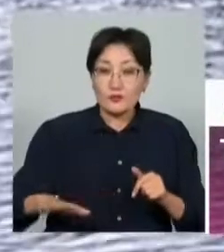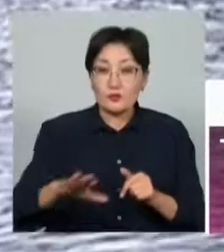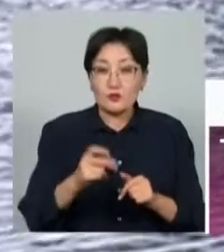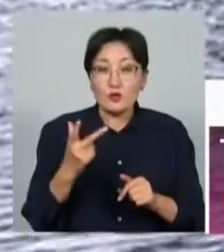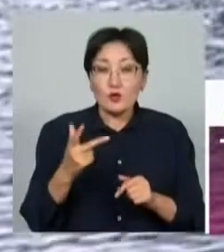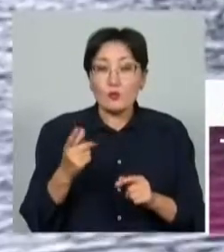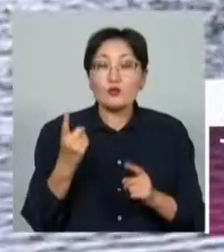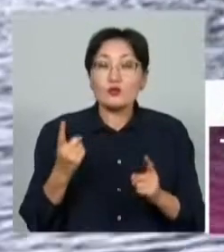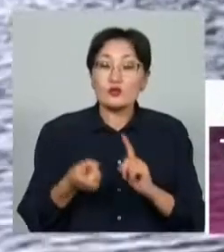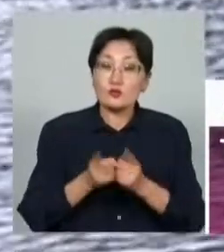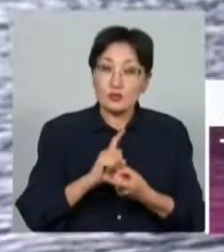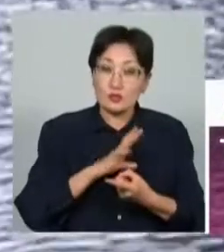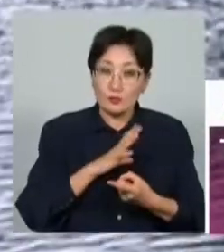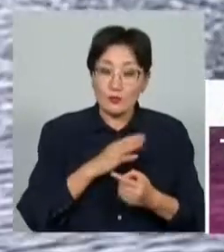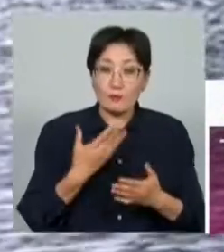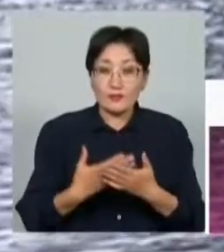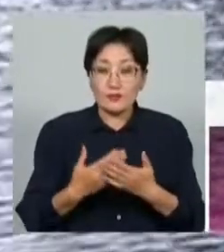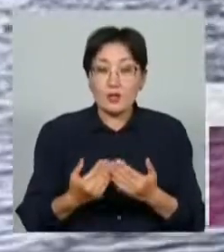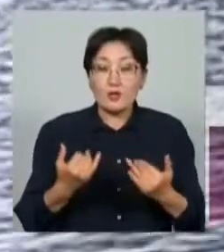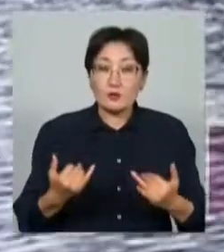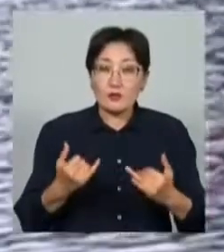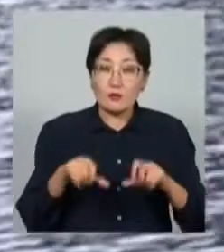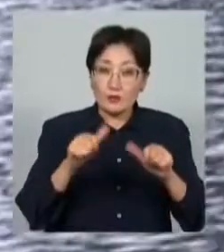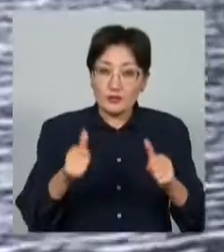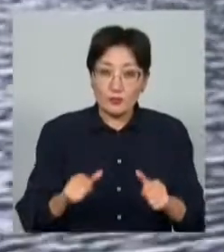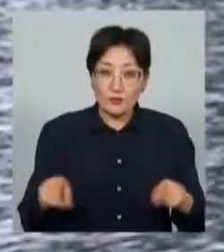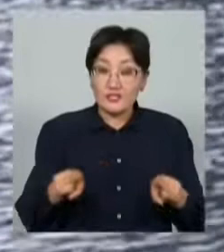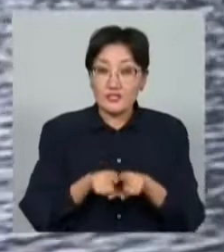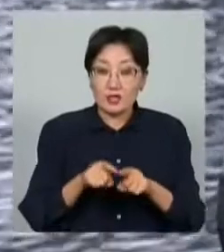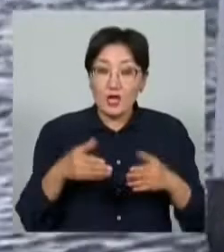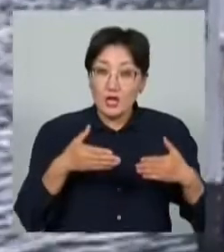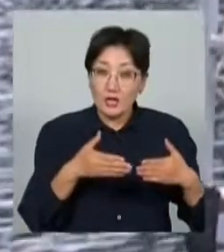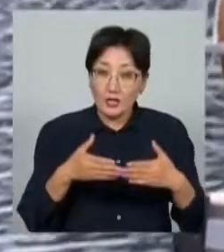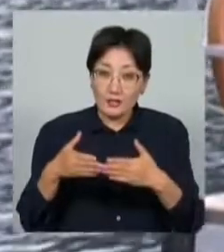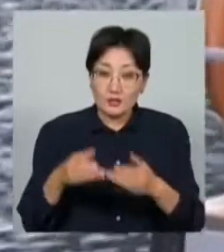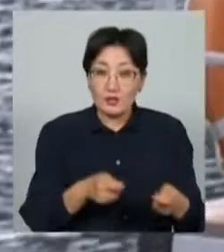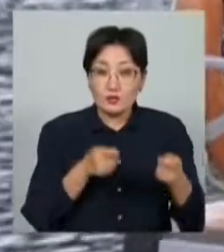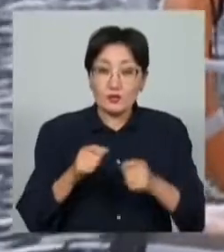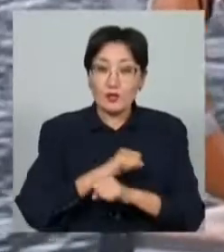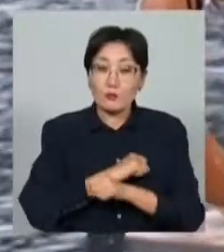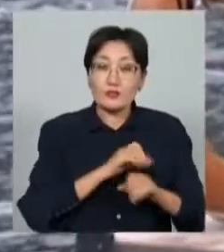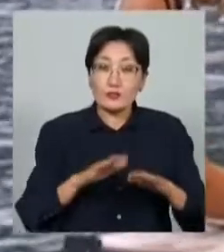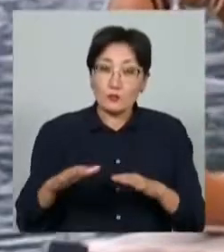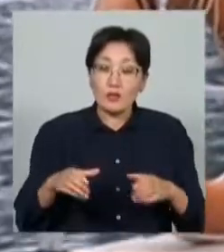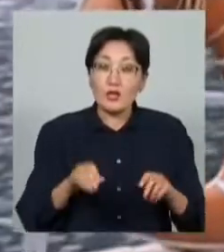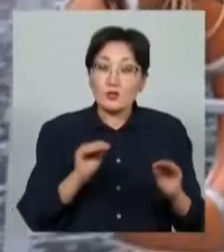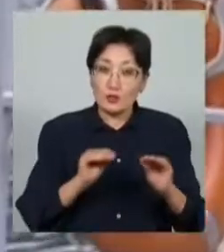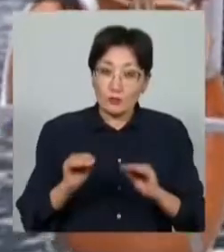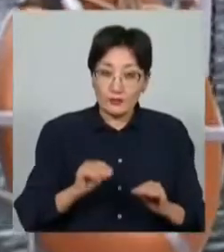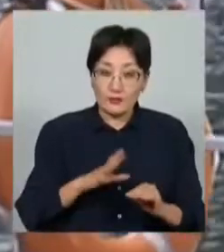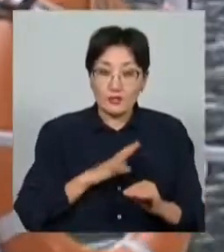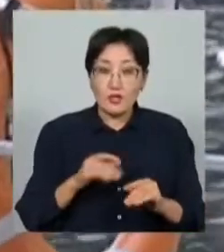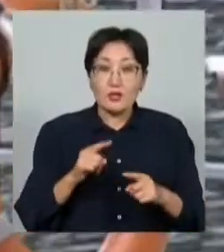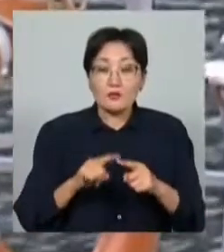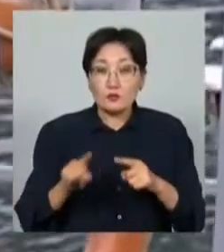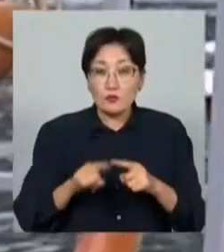үлкен өзгерістерге ұшырады. Мәселен, заманауи үлгідегі мынадай қайықтар әкелініп, демалыс орындары ұйымдастырылған. Сондай-ақ